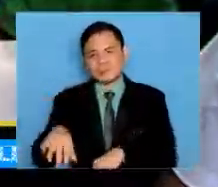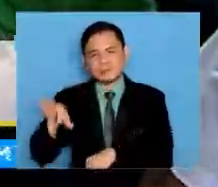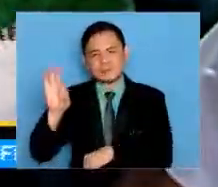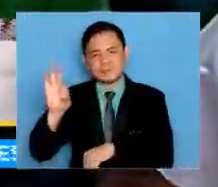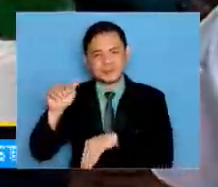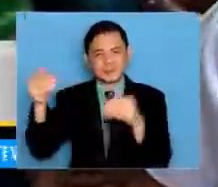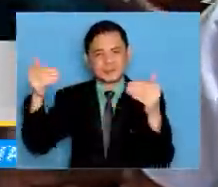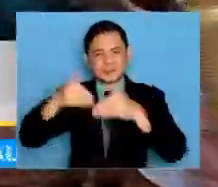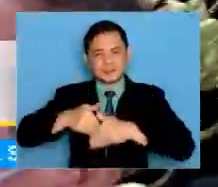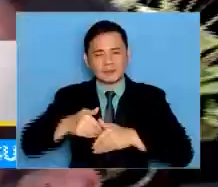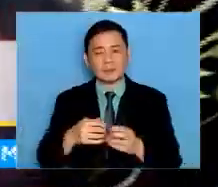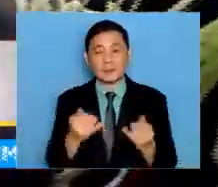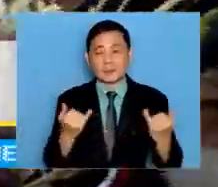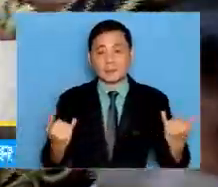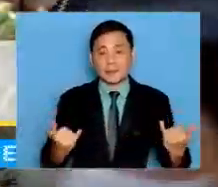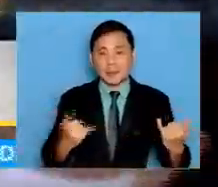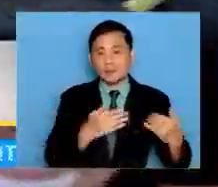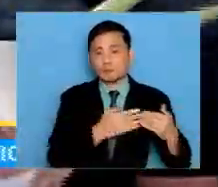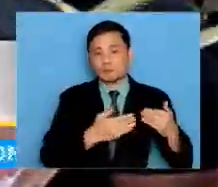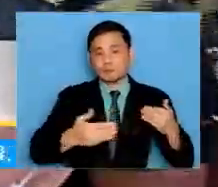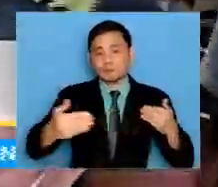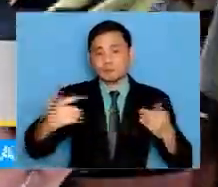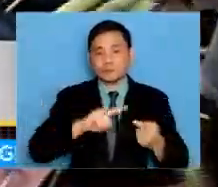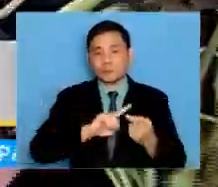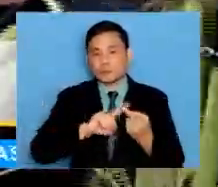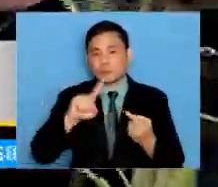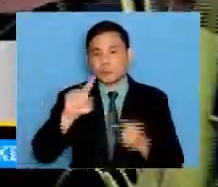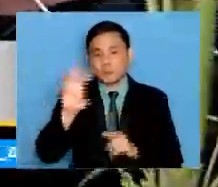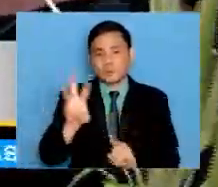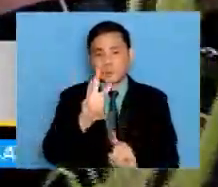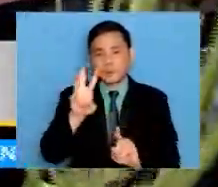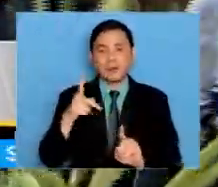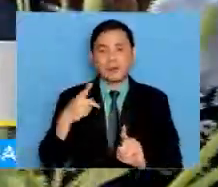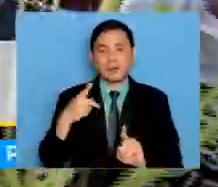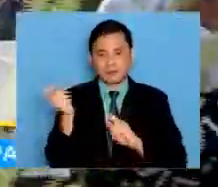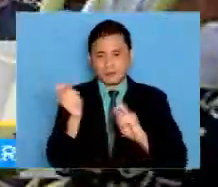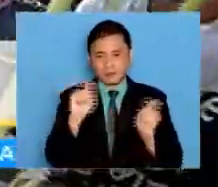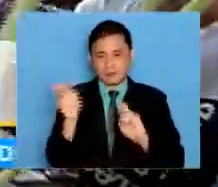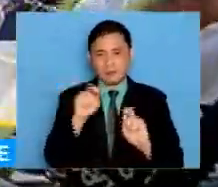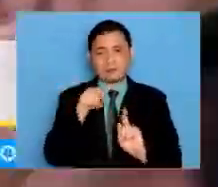ngayong araw hanggang Miyerkules Santo ang pabasa sa Plaza Miranda, mamayang